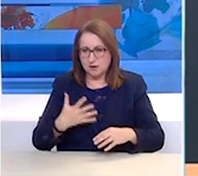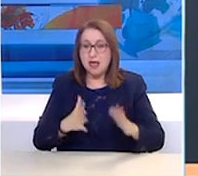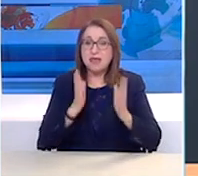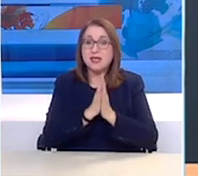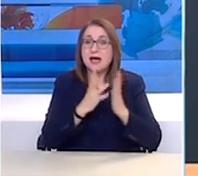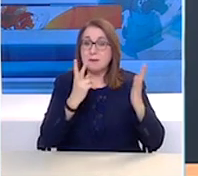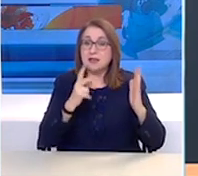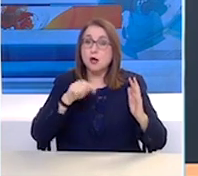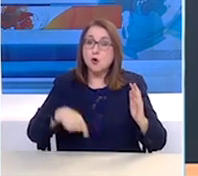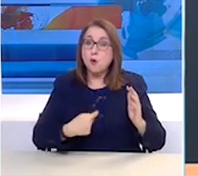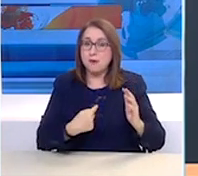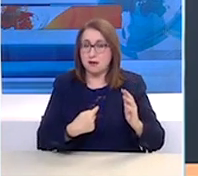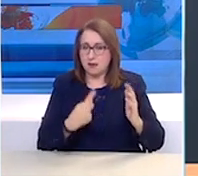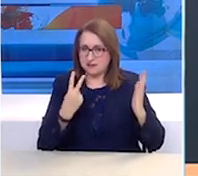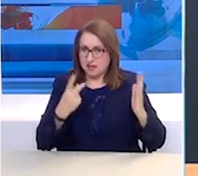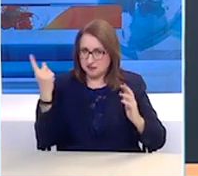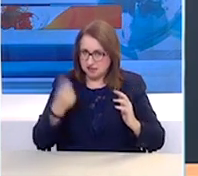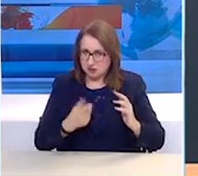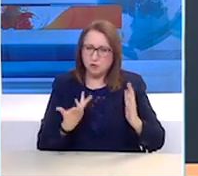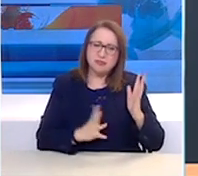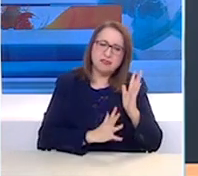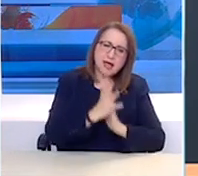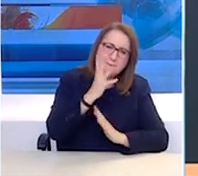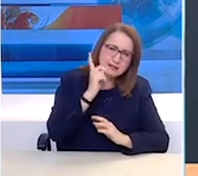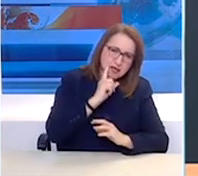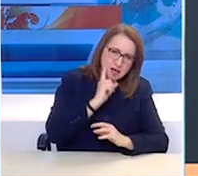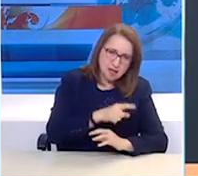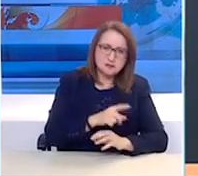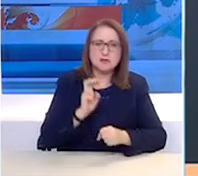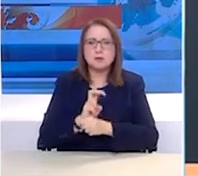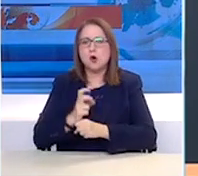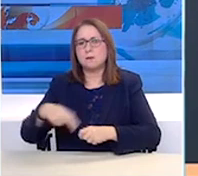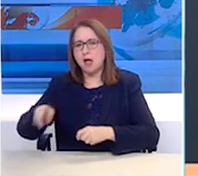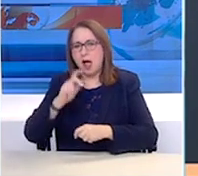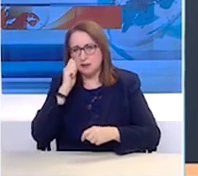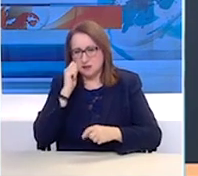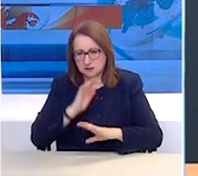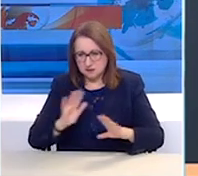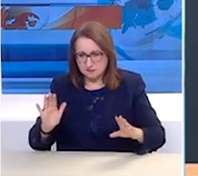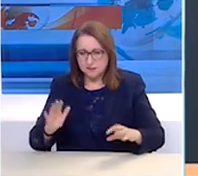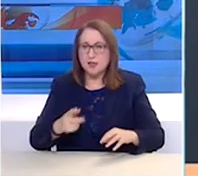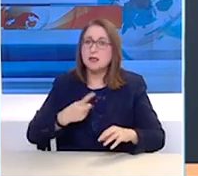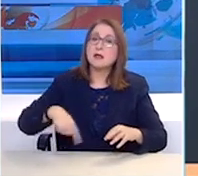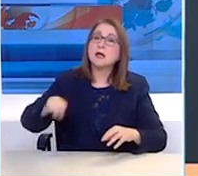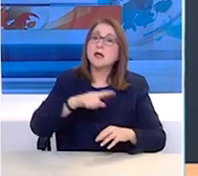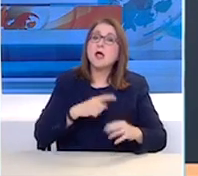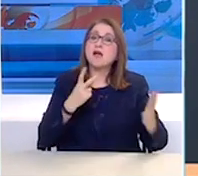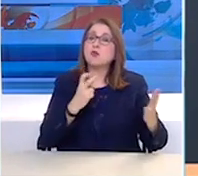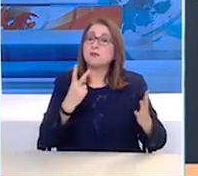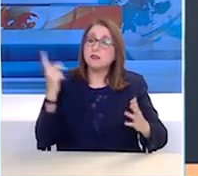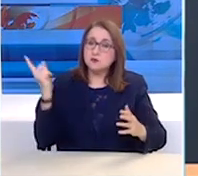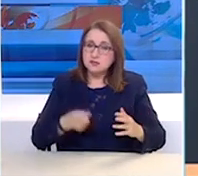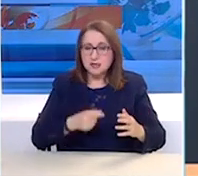19,7% είναι γυναίκες και οι υπόλοιποι άνδρες. Το 82% έχει υποκείμενο νόσημα, είναι ηλικιωμένοι 70 ετών και